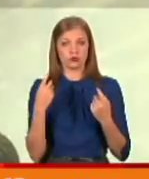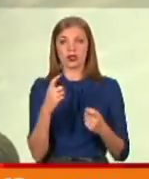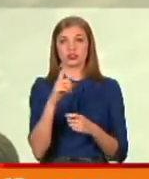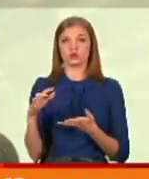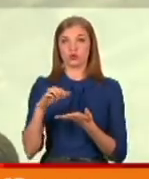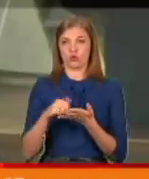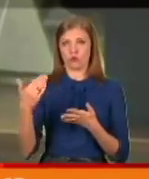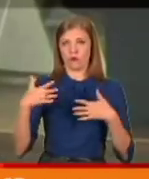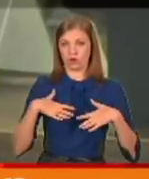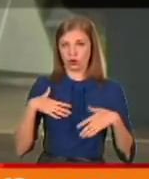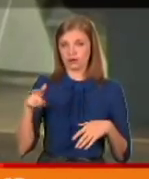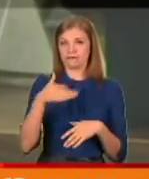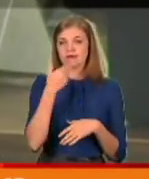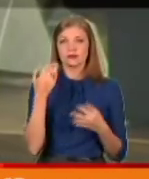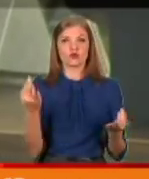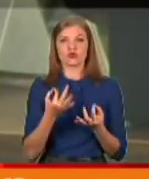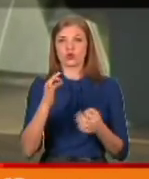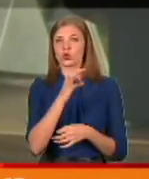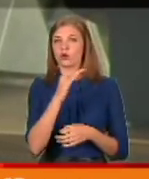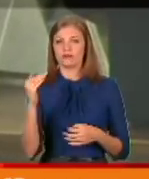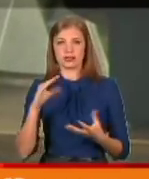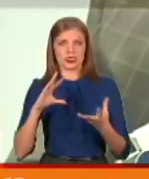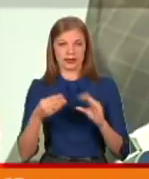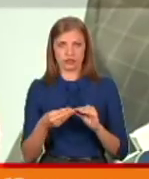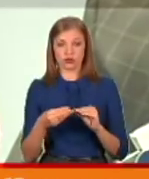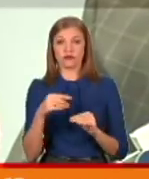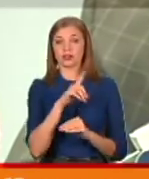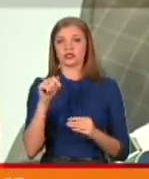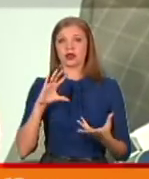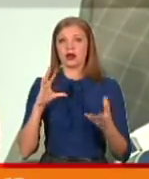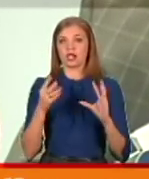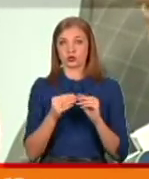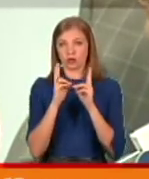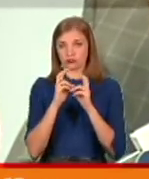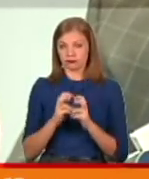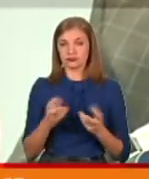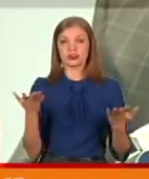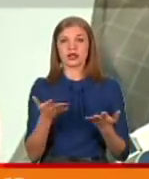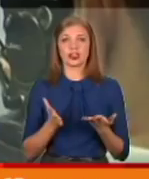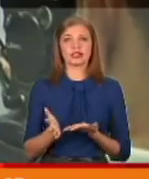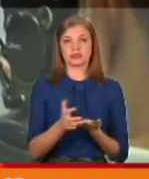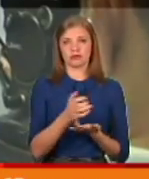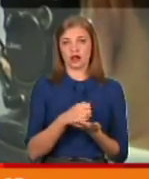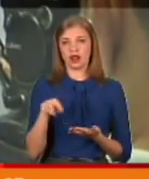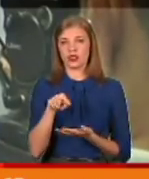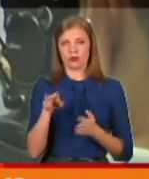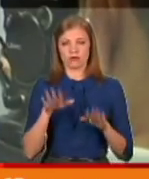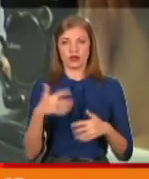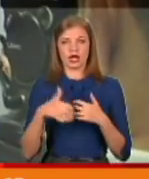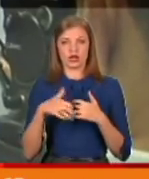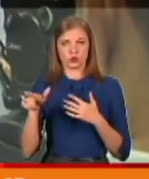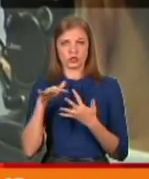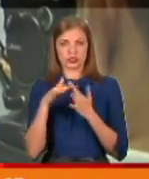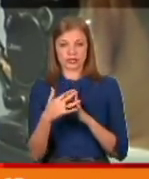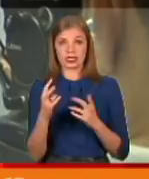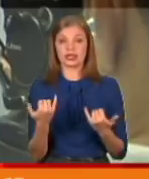З окупованого Криму вони не мають жодних офіційних висновків. За результатами аналізів, які збирала лабораторія у херсонських